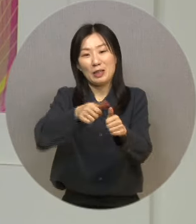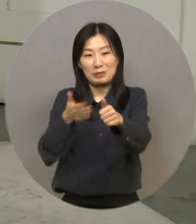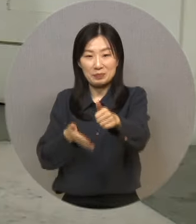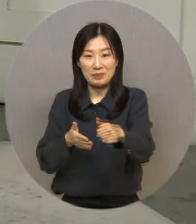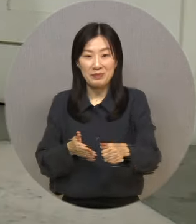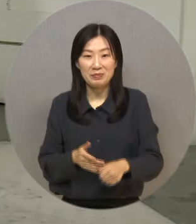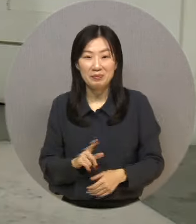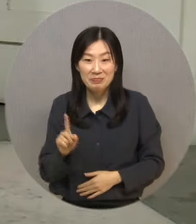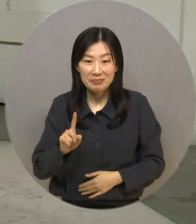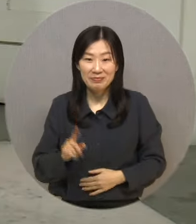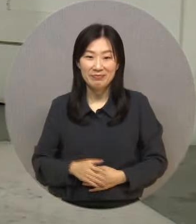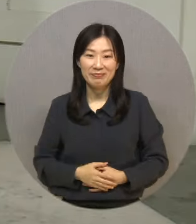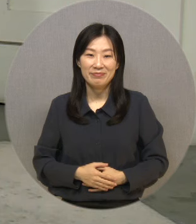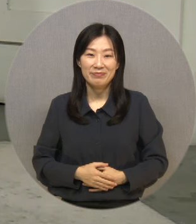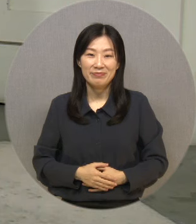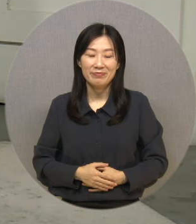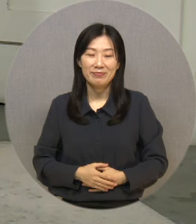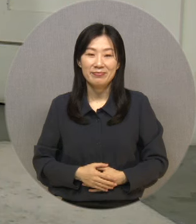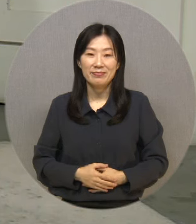듣겠습니다.